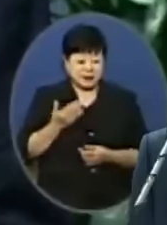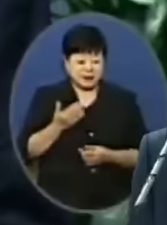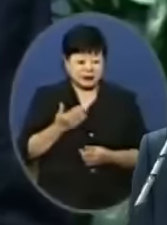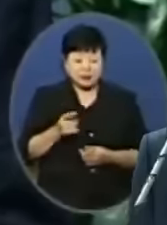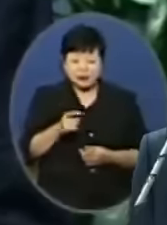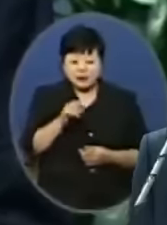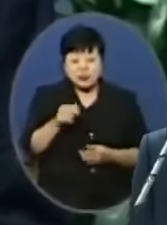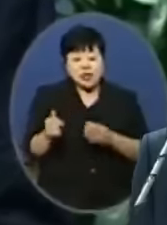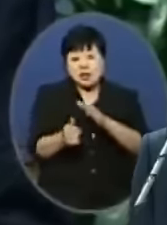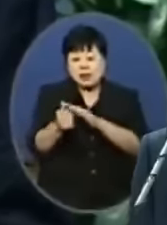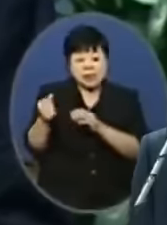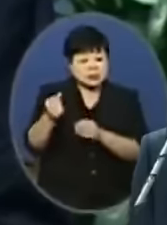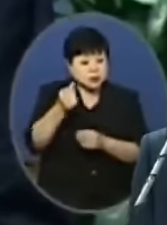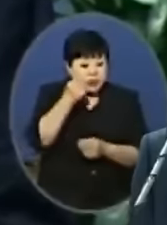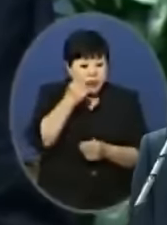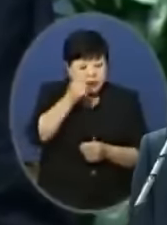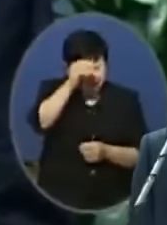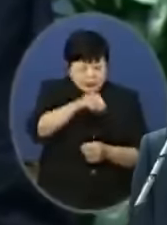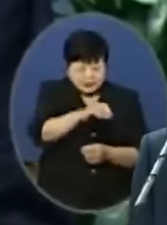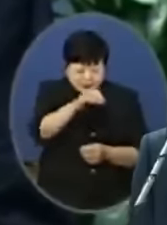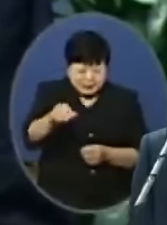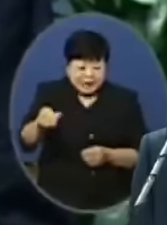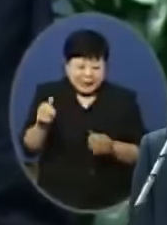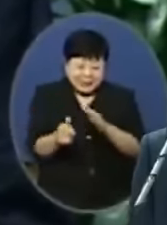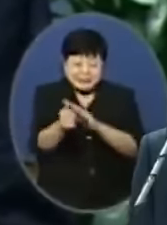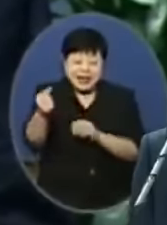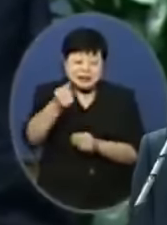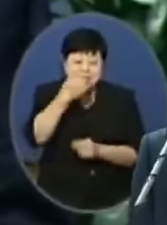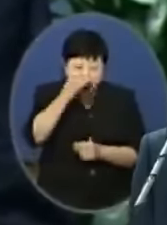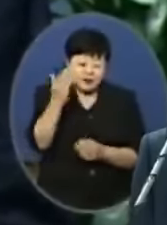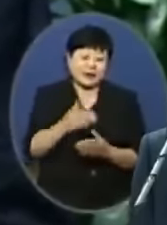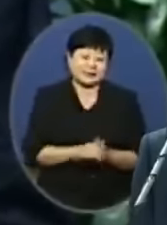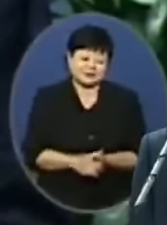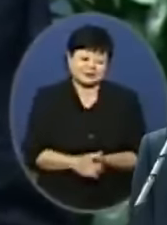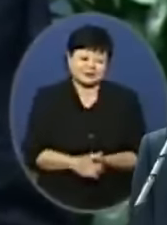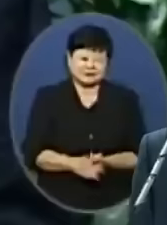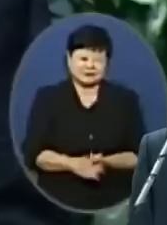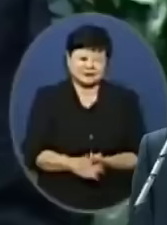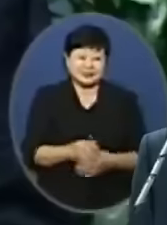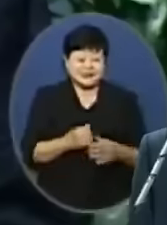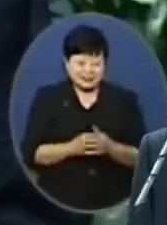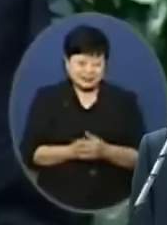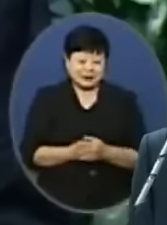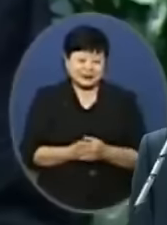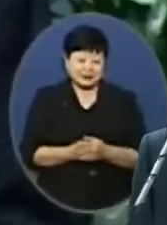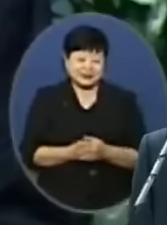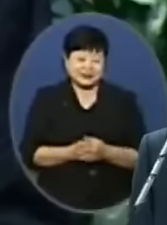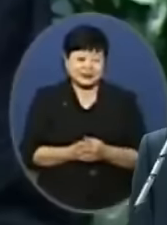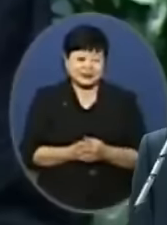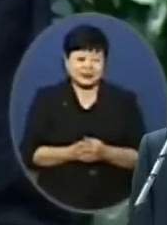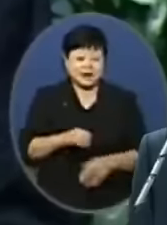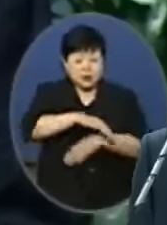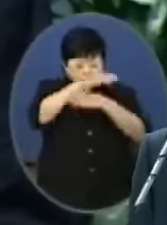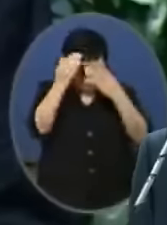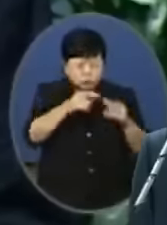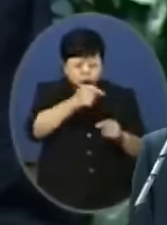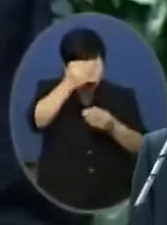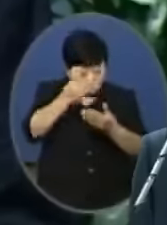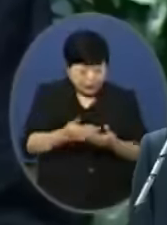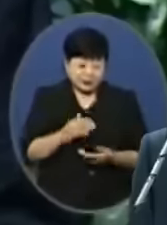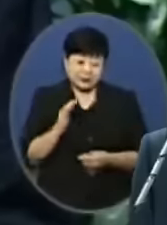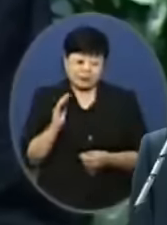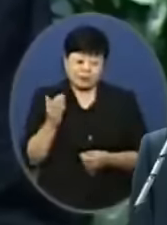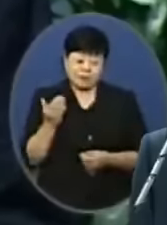아무 곳에 희망을 갖지 못해도 십자가에 희망을 가질 수가 있는 것입니다. 그래서 진인 구원을 느낄 수가